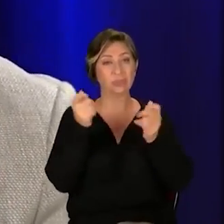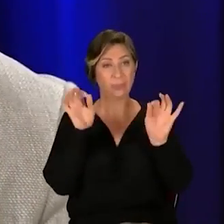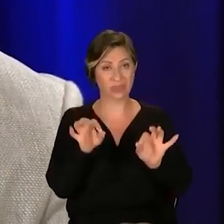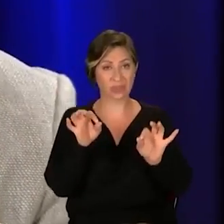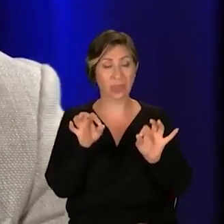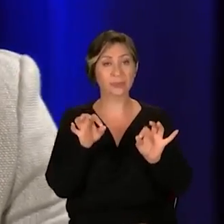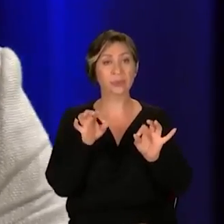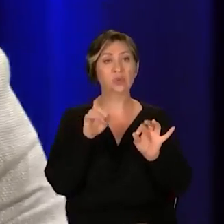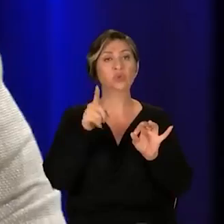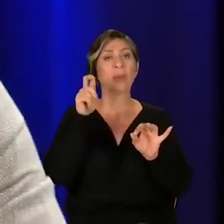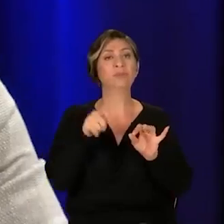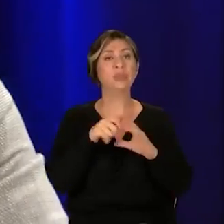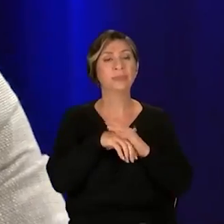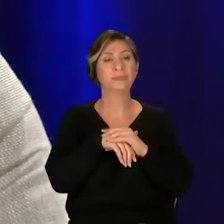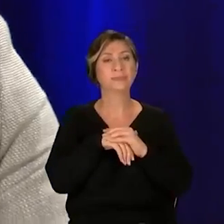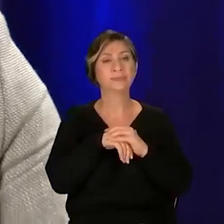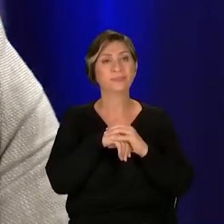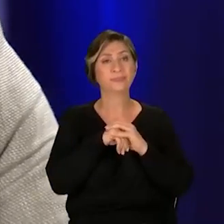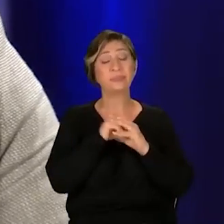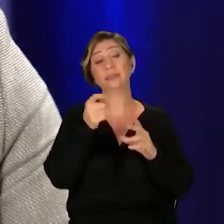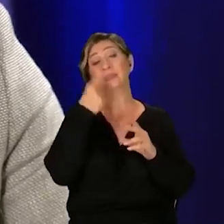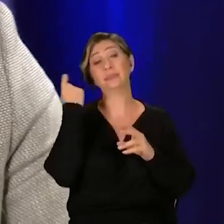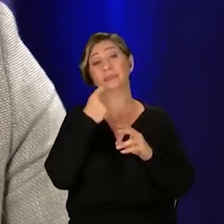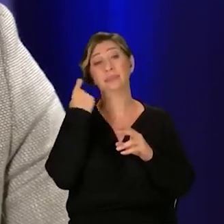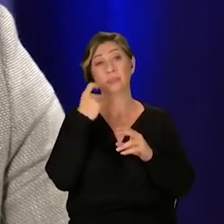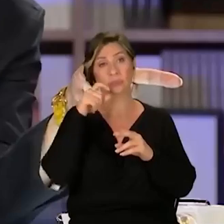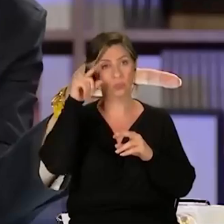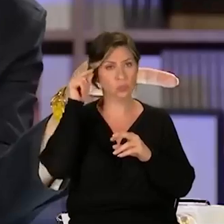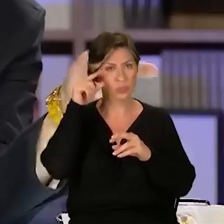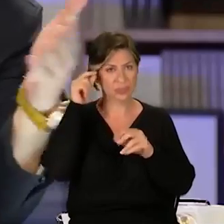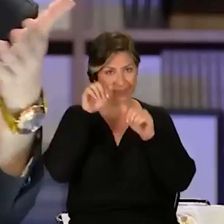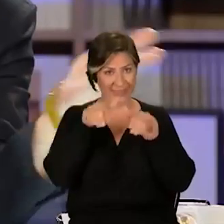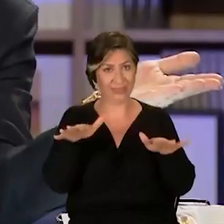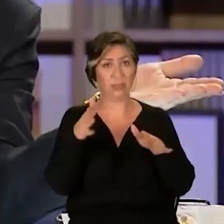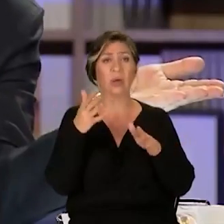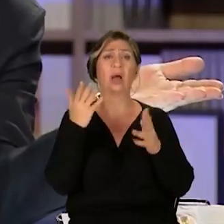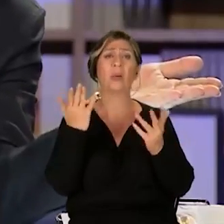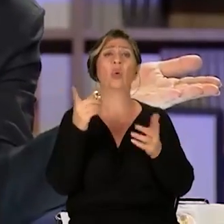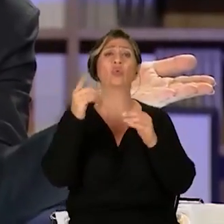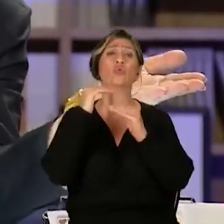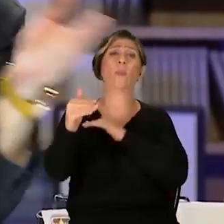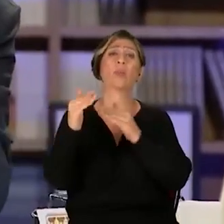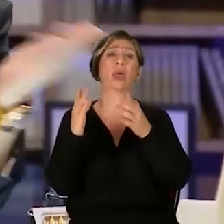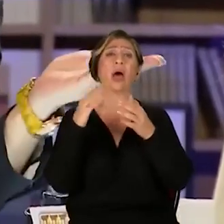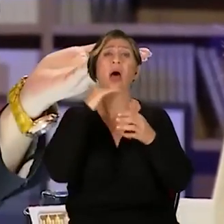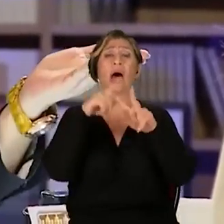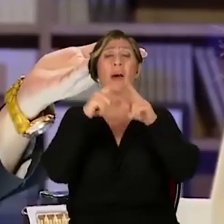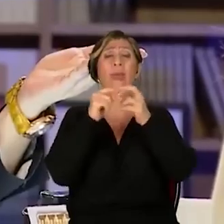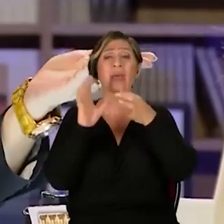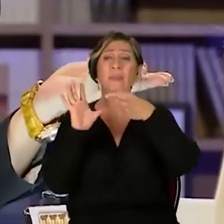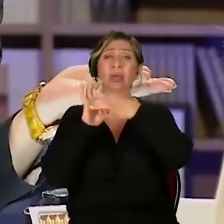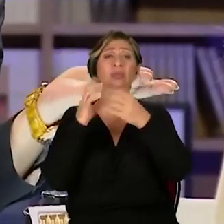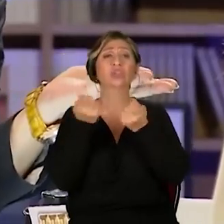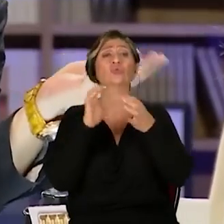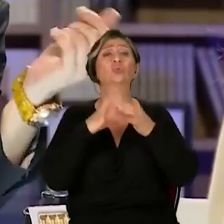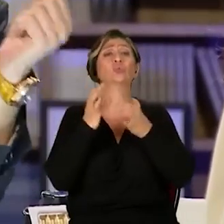başladılar. Şimdi şunu yapmışlar. Bu eskiden... Bu... Yani Yunanistan'daki sistem. Evet, Yunanistan'da. Ama Avrupa topluluğuna bağlandılar. Tabii. Hiçbir işlerini çözemiyorlardı.